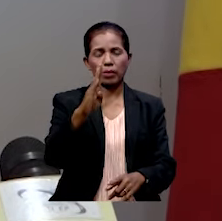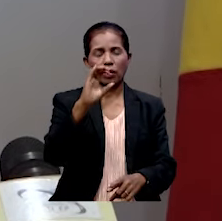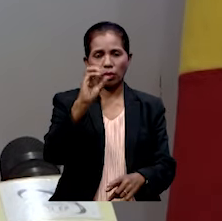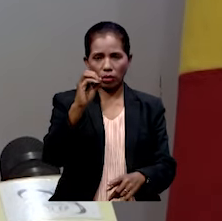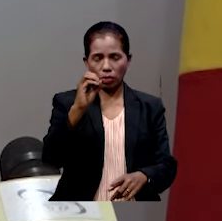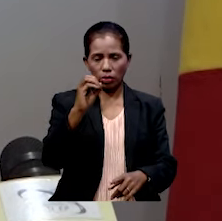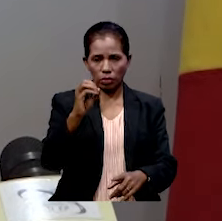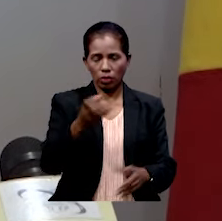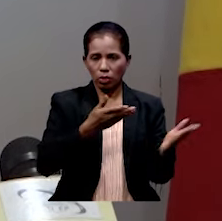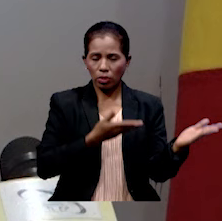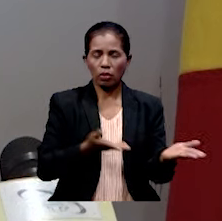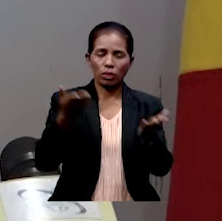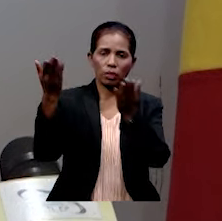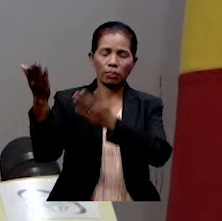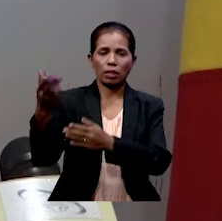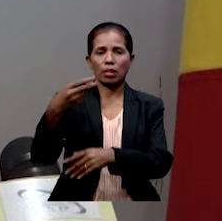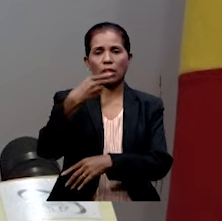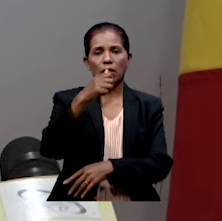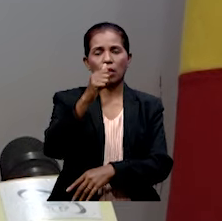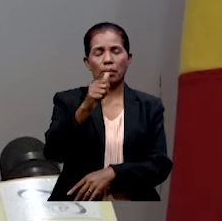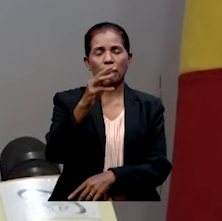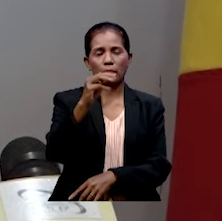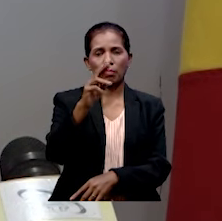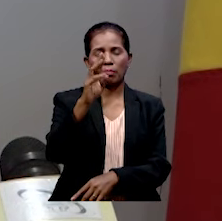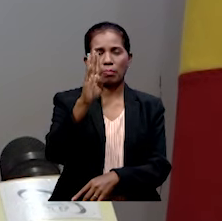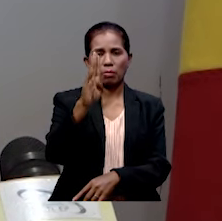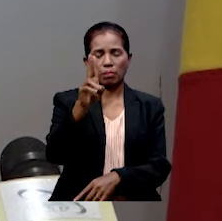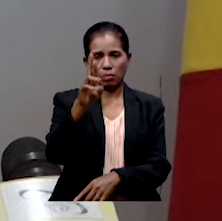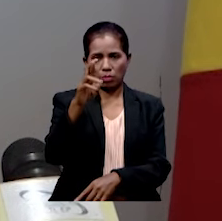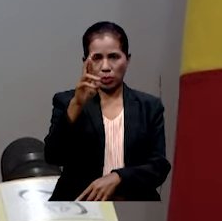haruka bato Hamburg i a